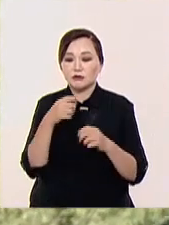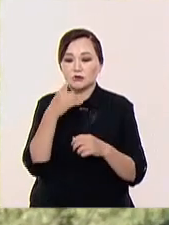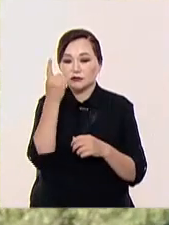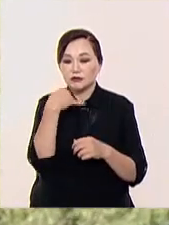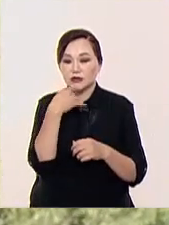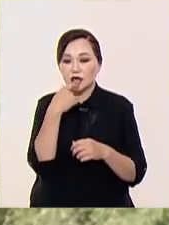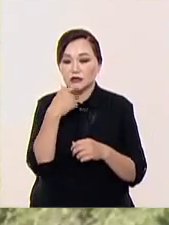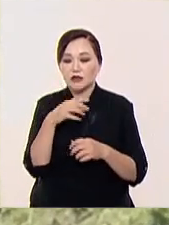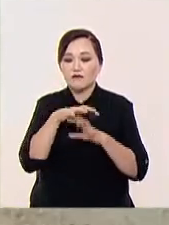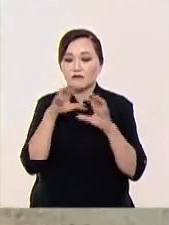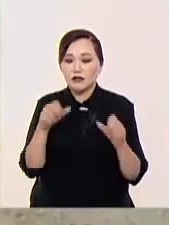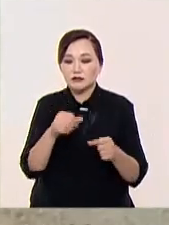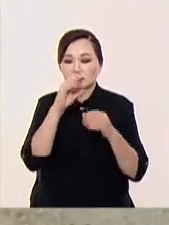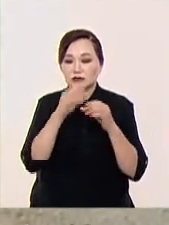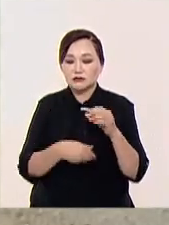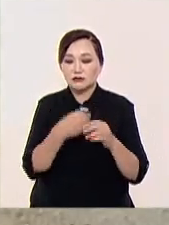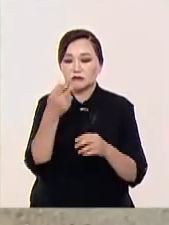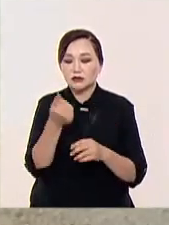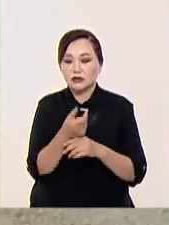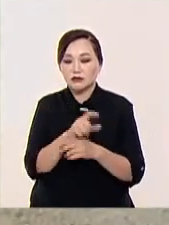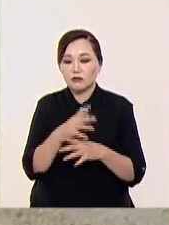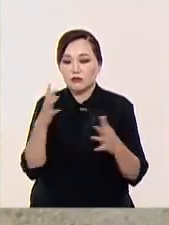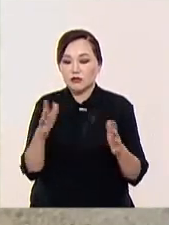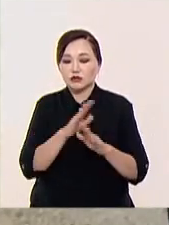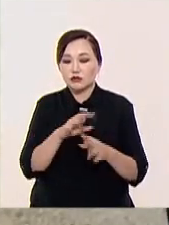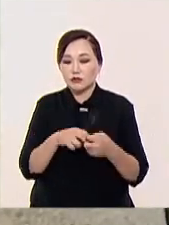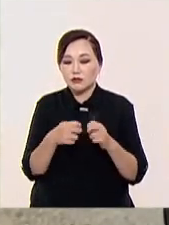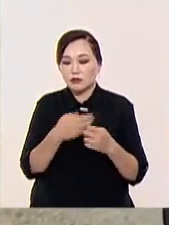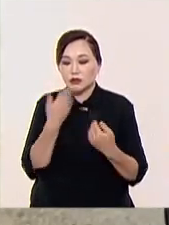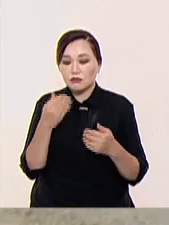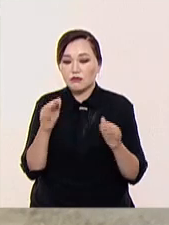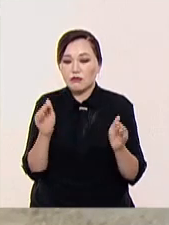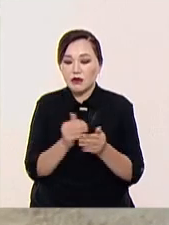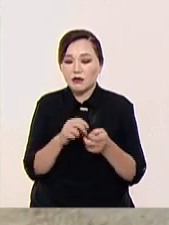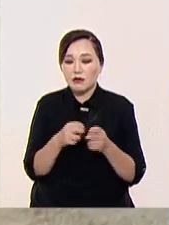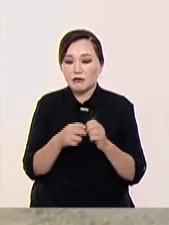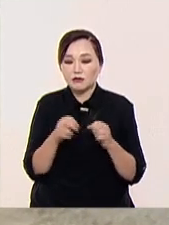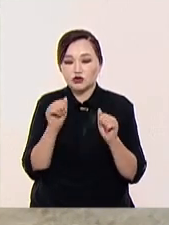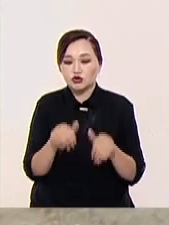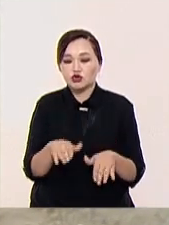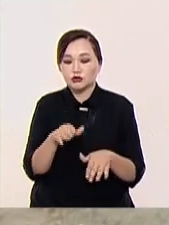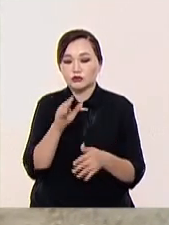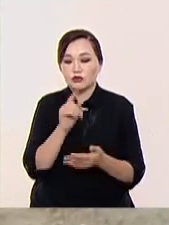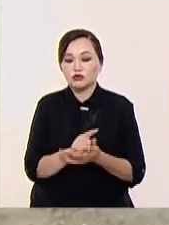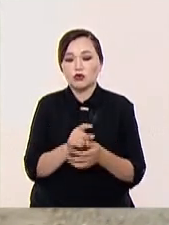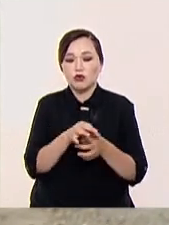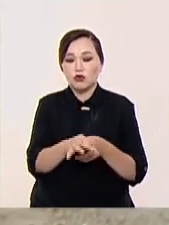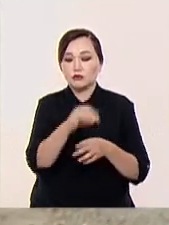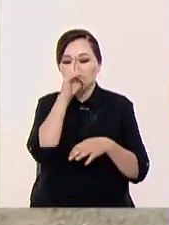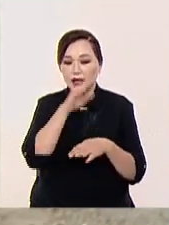ел, биліктің беті қалың ба дейді. Бұл енді үлкен проблема емес қой. Кішкентай проблемамызды шешетін облыс әкімдері,